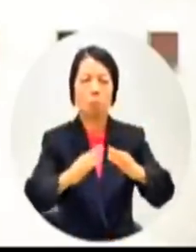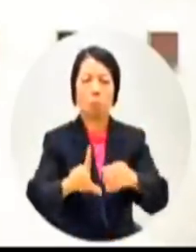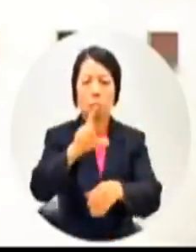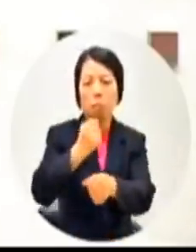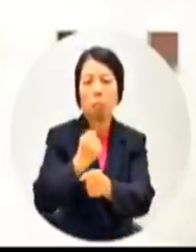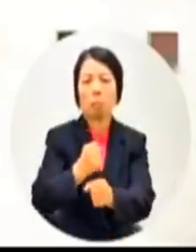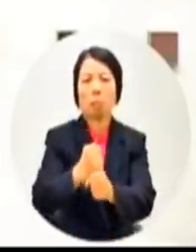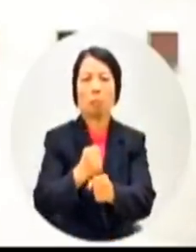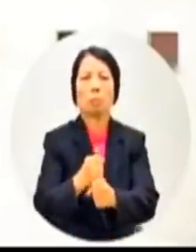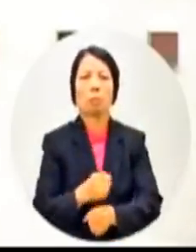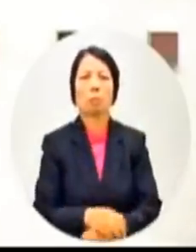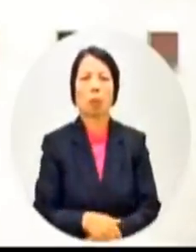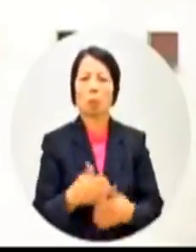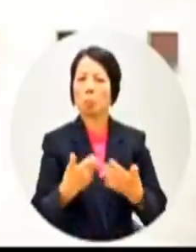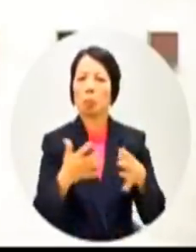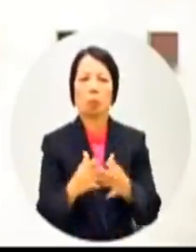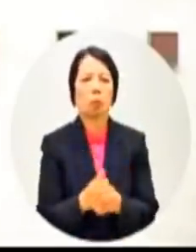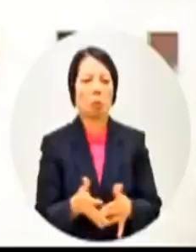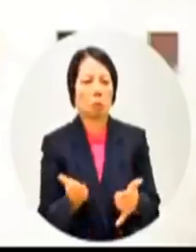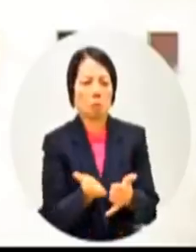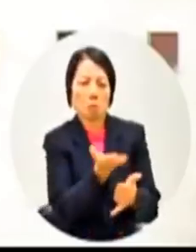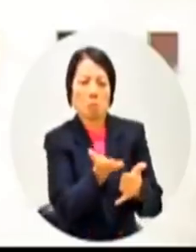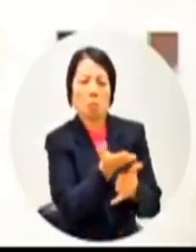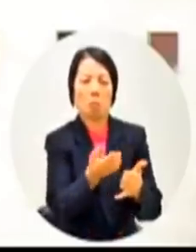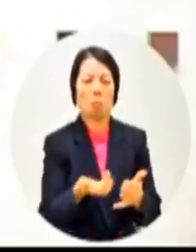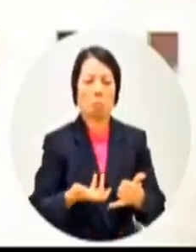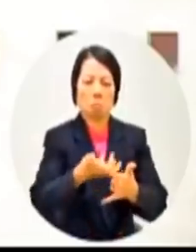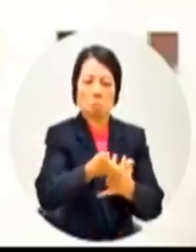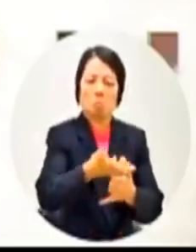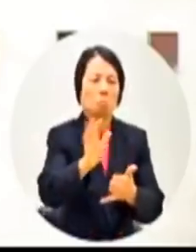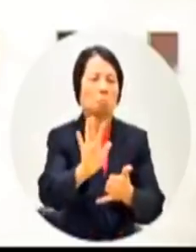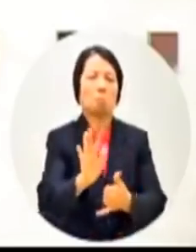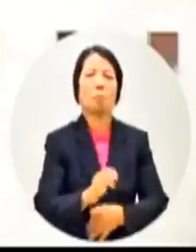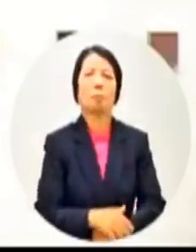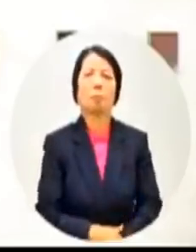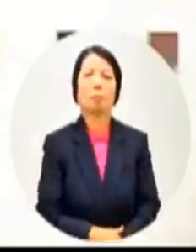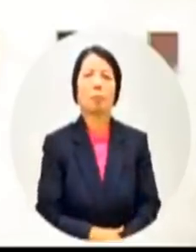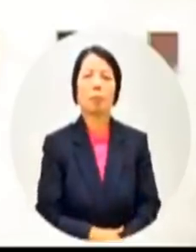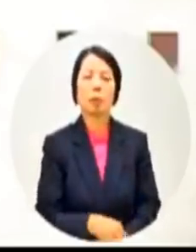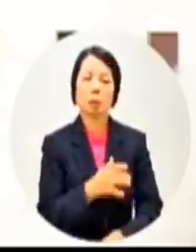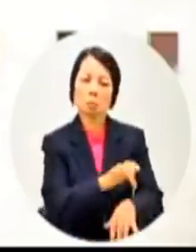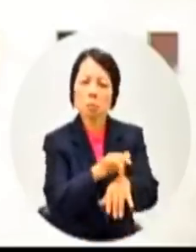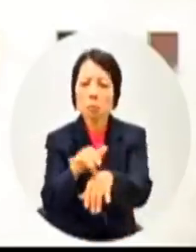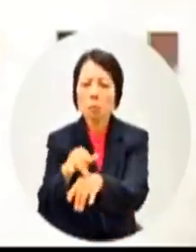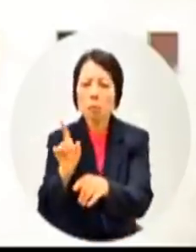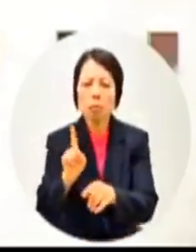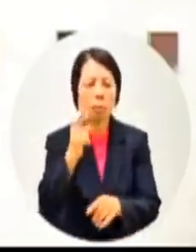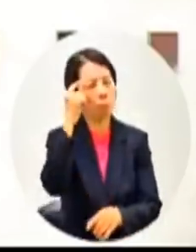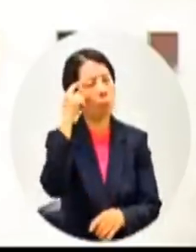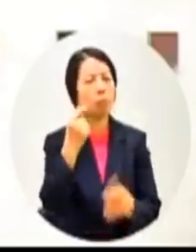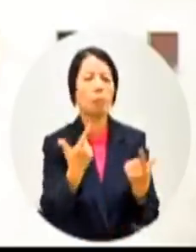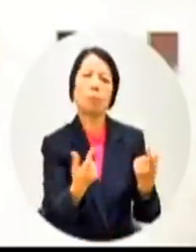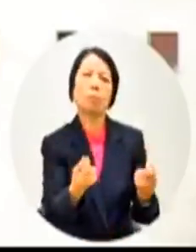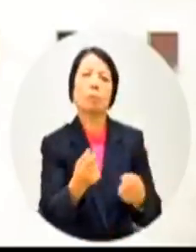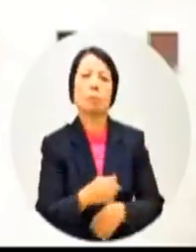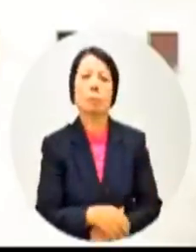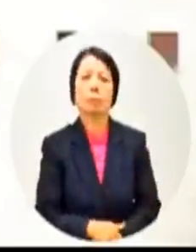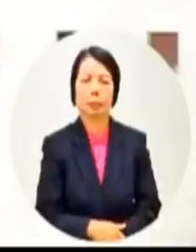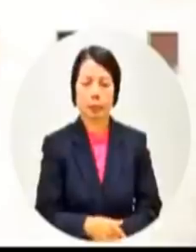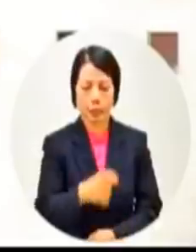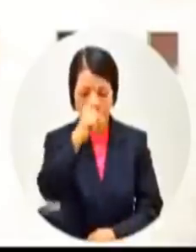外乡。不管接触到哪一种人，都有一种共同的心愿，希望高雄的未来能变得更